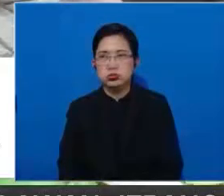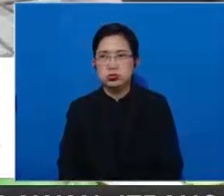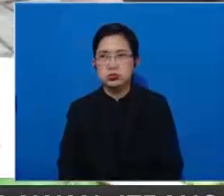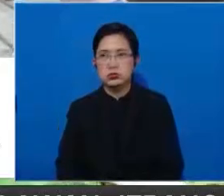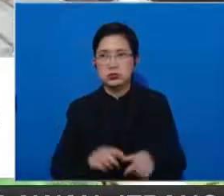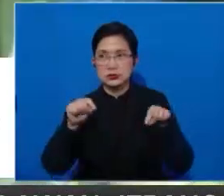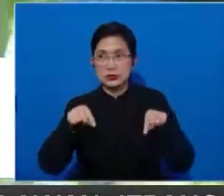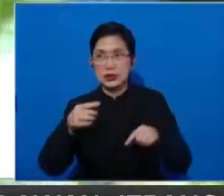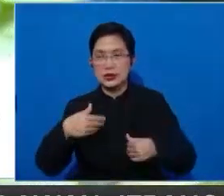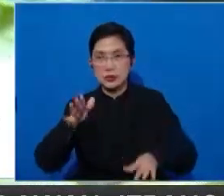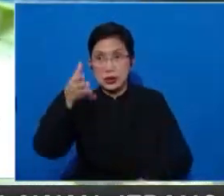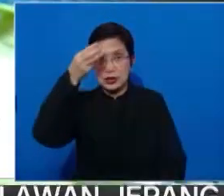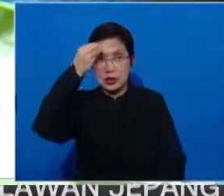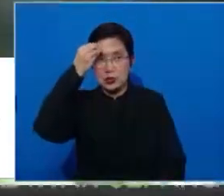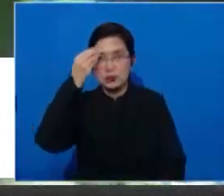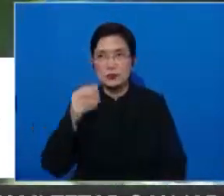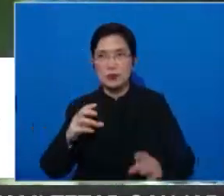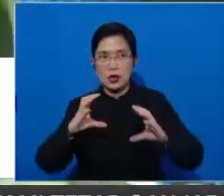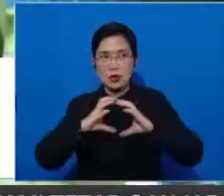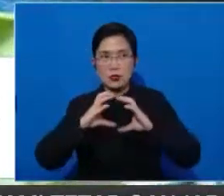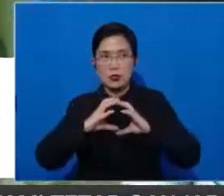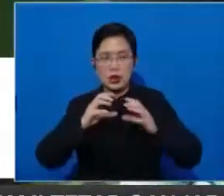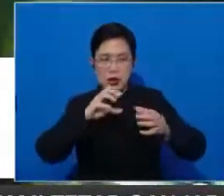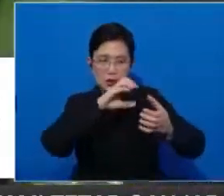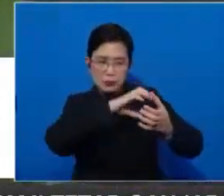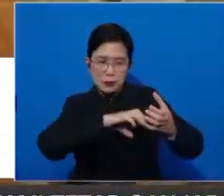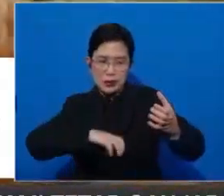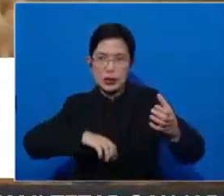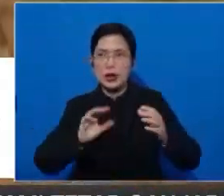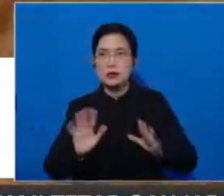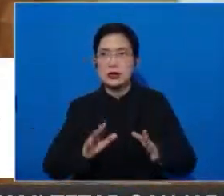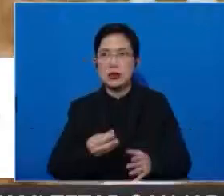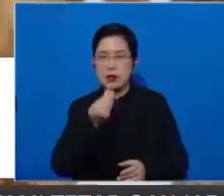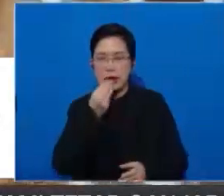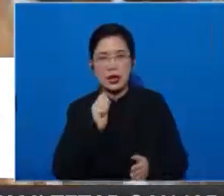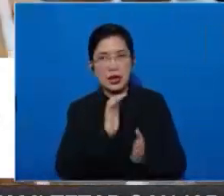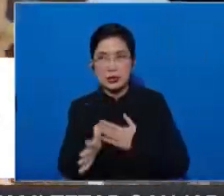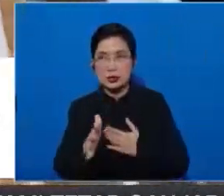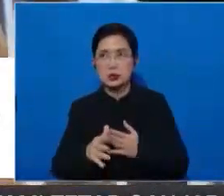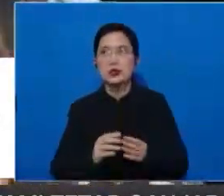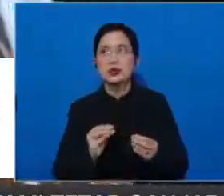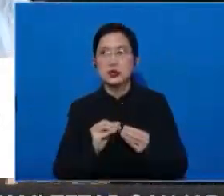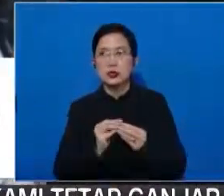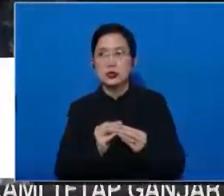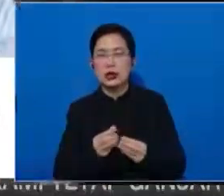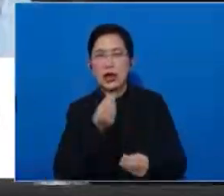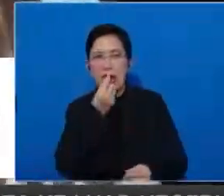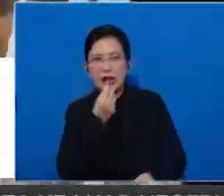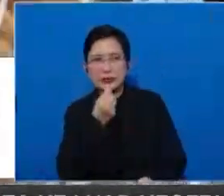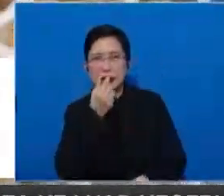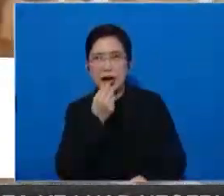Sekarang sudah tahu kan, buah pepaya tidak hanya bisa dikonsumsi langsung, namun juga bisa diolah menjadi aneka kudapan yang